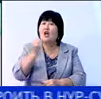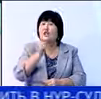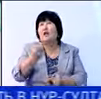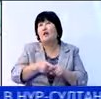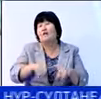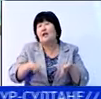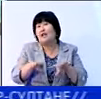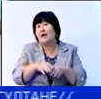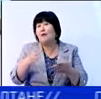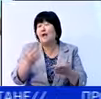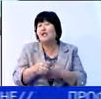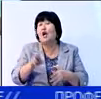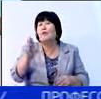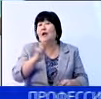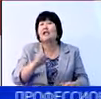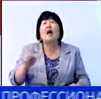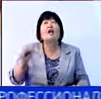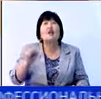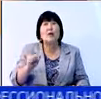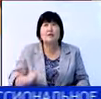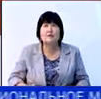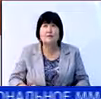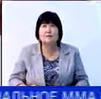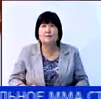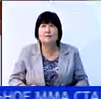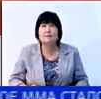этапе равных не оказалось Бахытжану Анламасову.